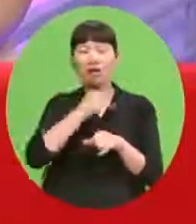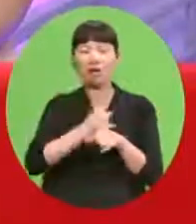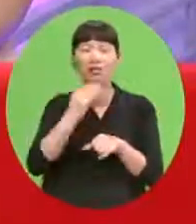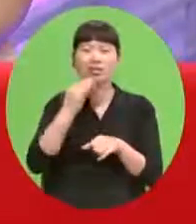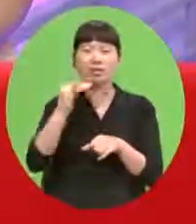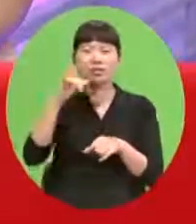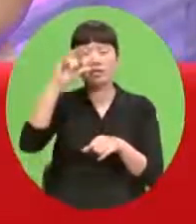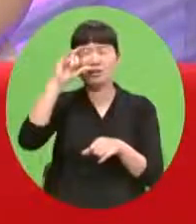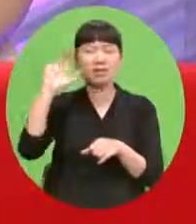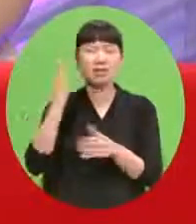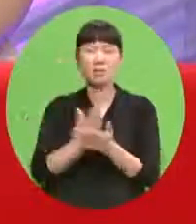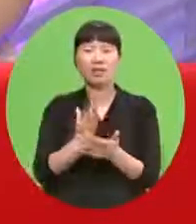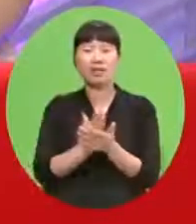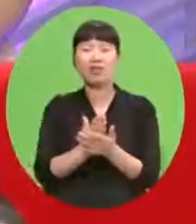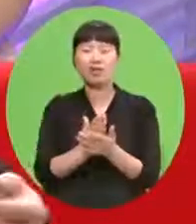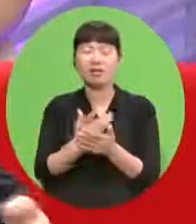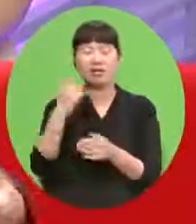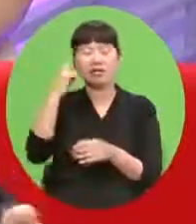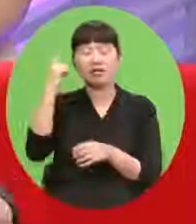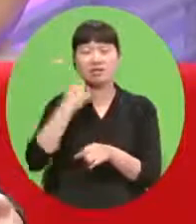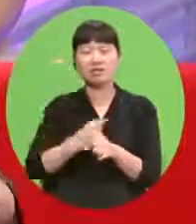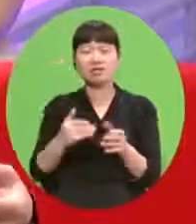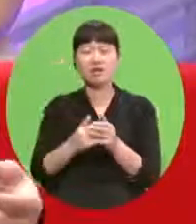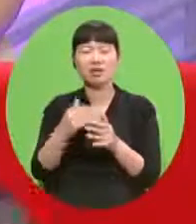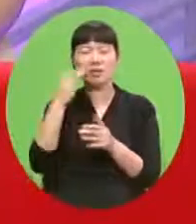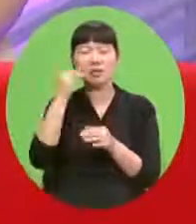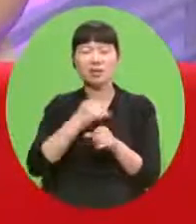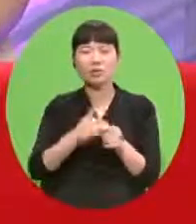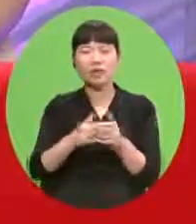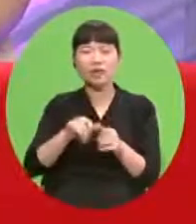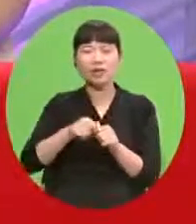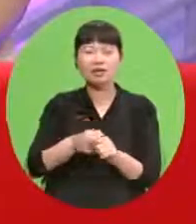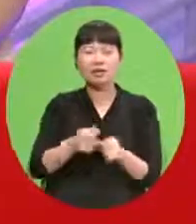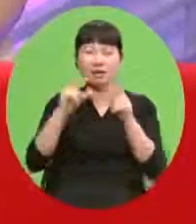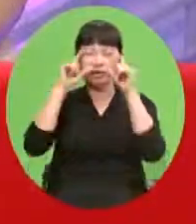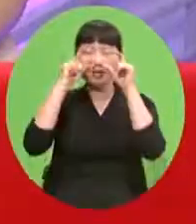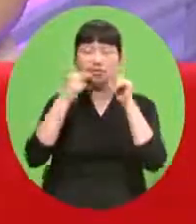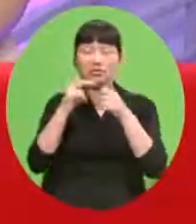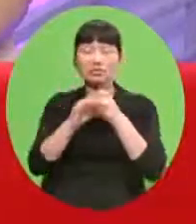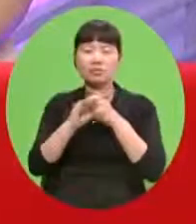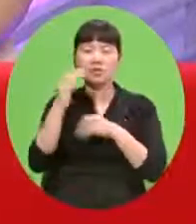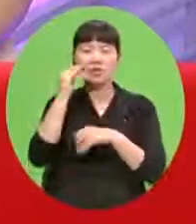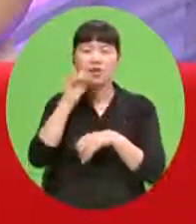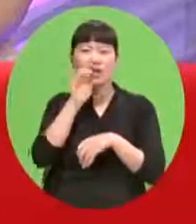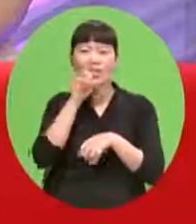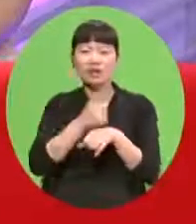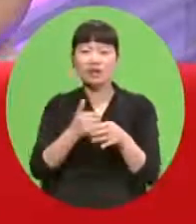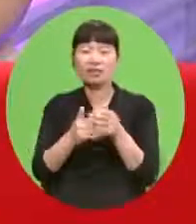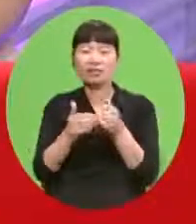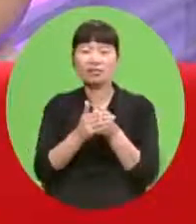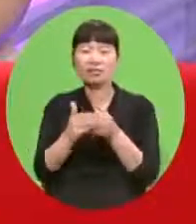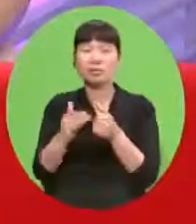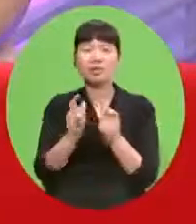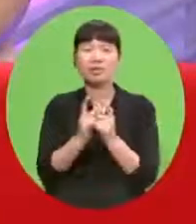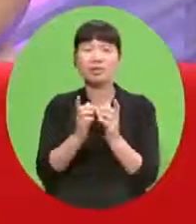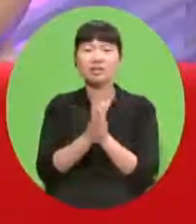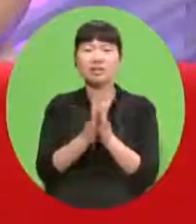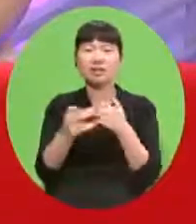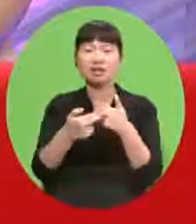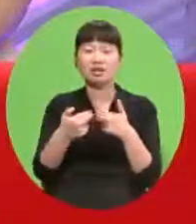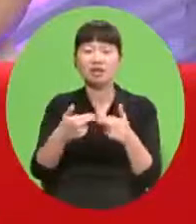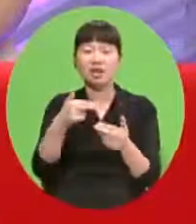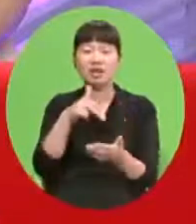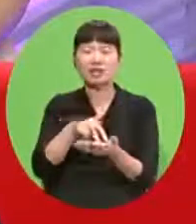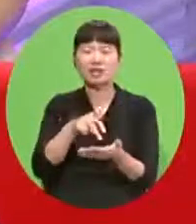안 쓰려고 그러겠죠. 그래서 그렇게 적응을 해서 좀 강제적으로 씌우지 않으면은 적응이 안 됩니다. 근데 네. 실질적으로